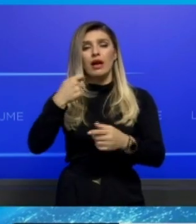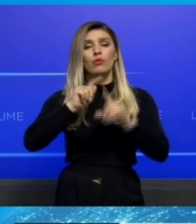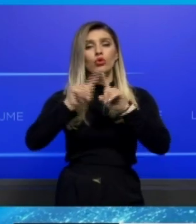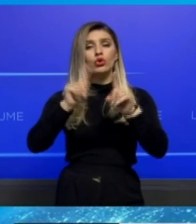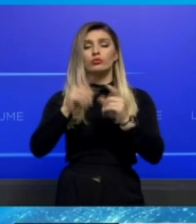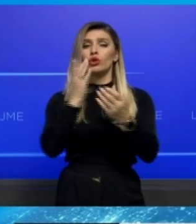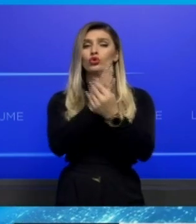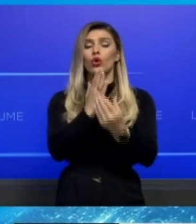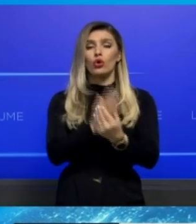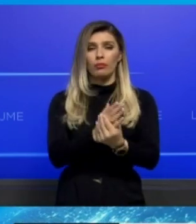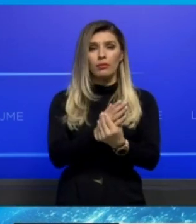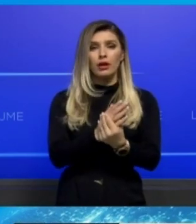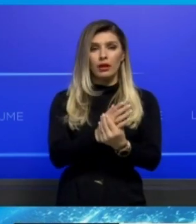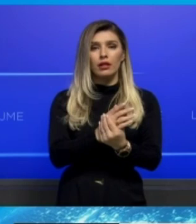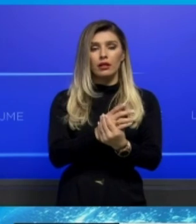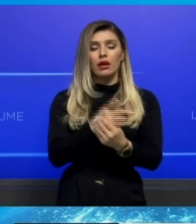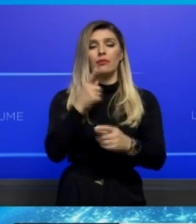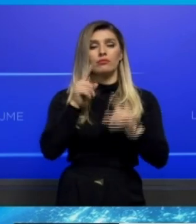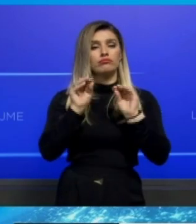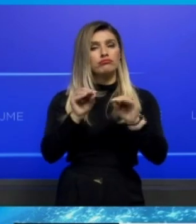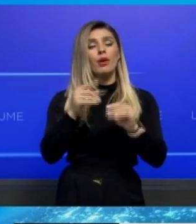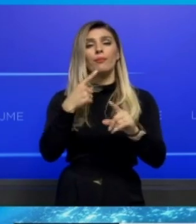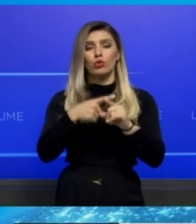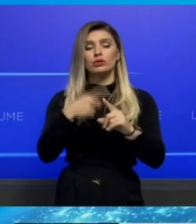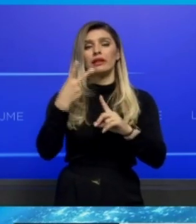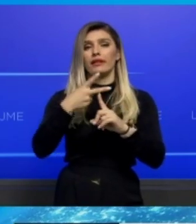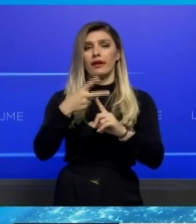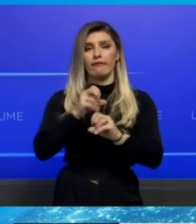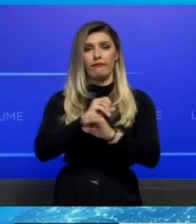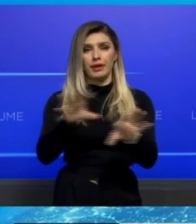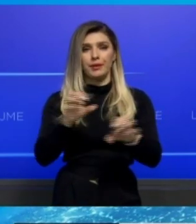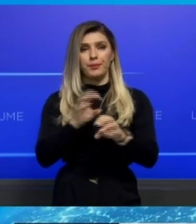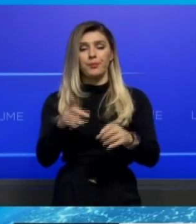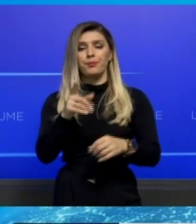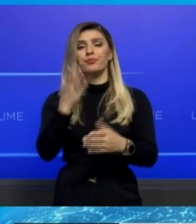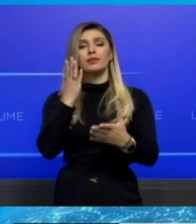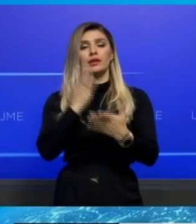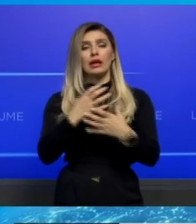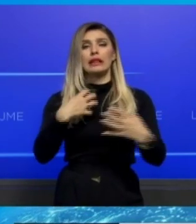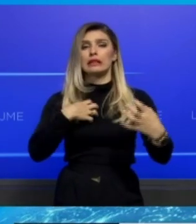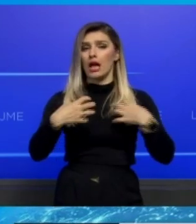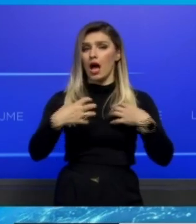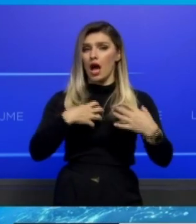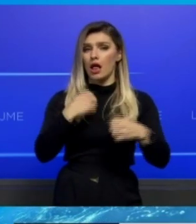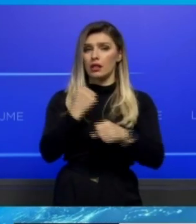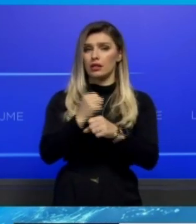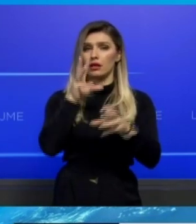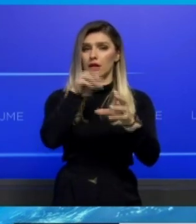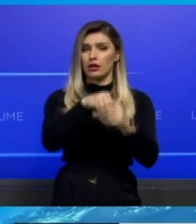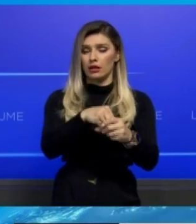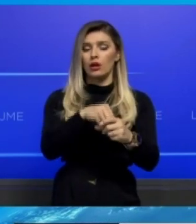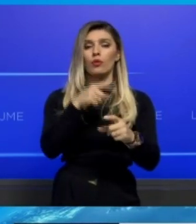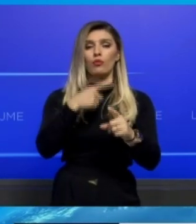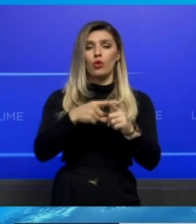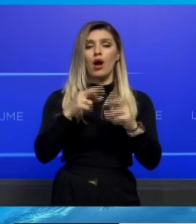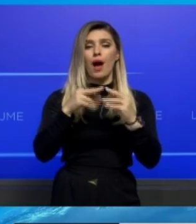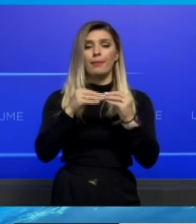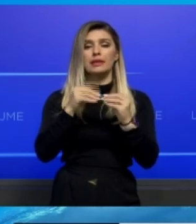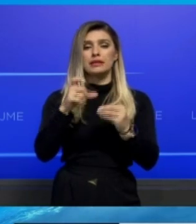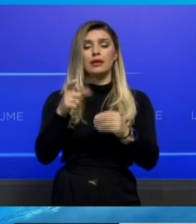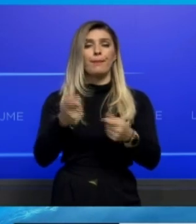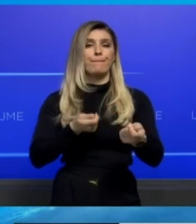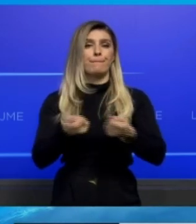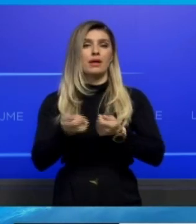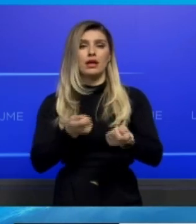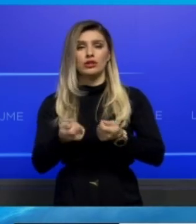dokumentar, të metrazhit të shkurtër dhe filmave televiziv. Bëri regji edhe në teatër, ndërsa punoi si menaxhere në Kino ABC,